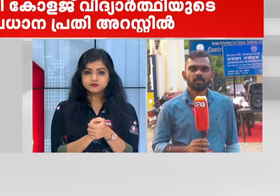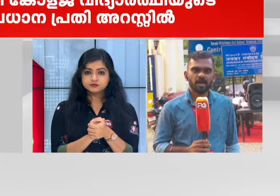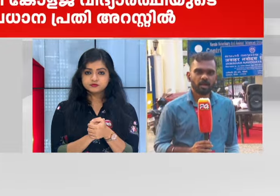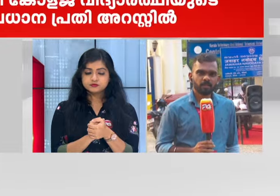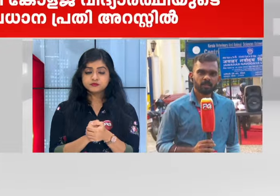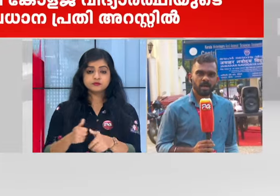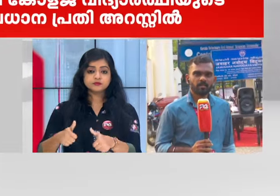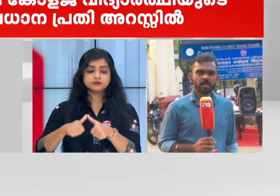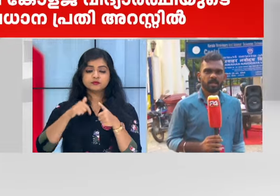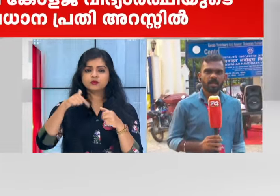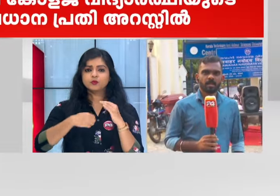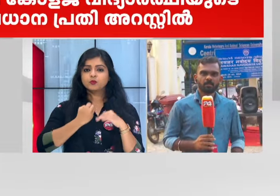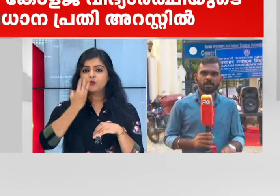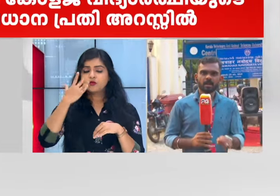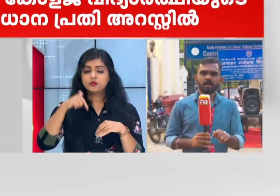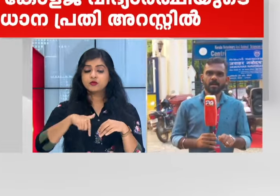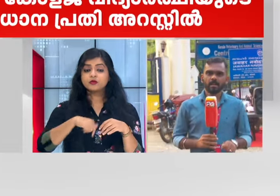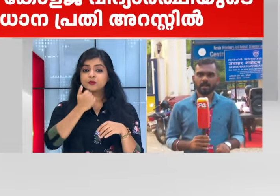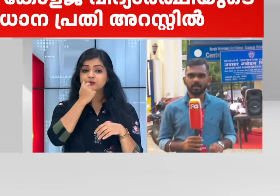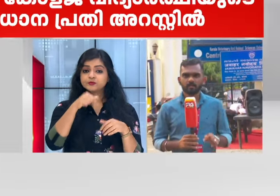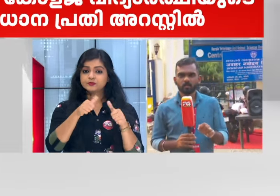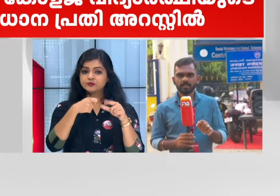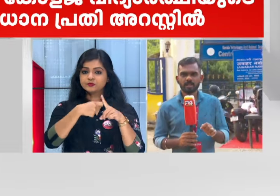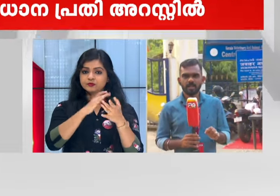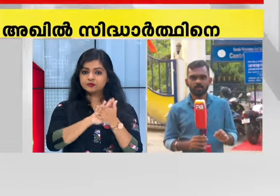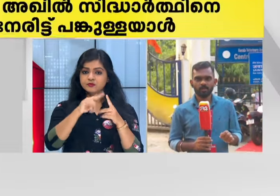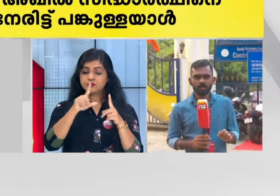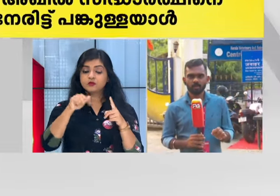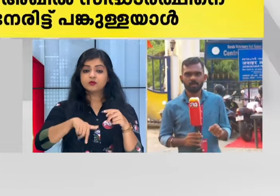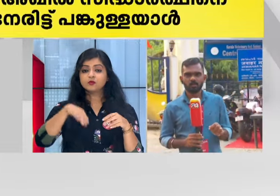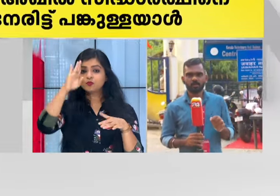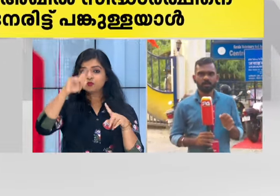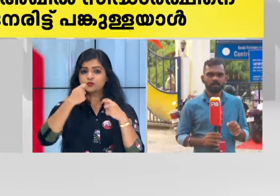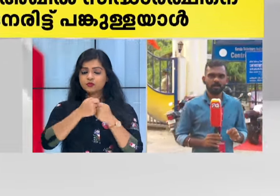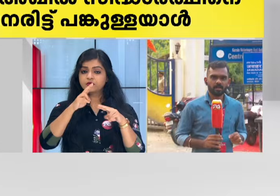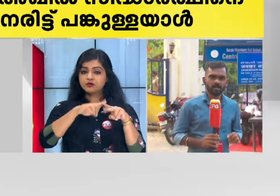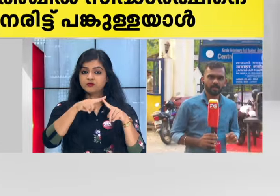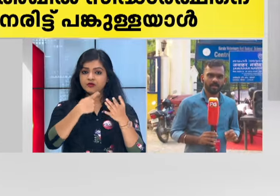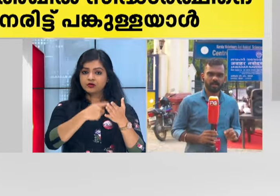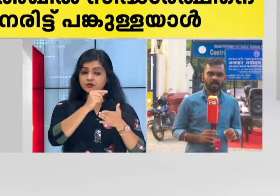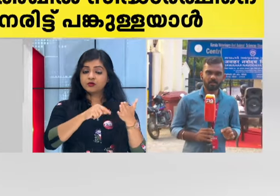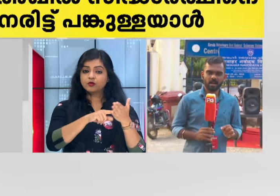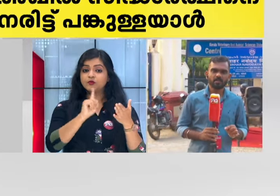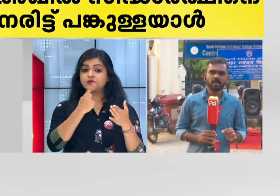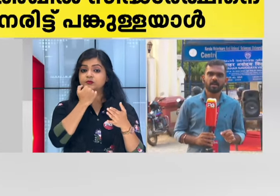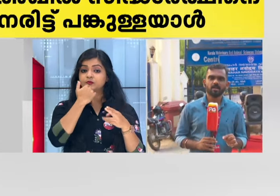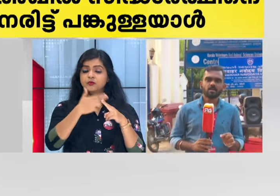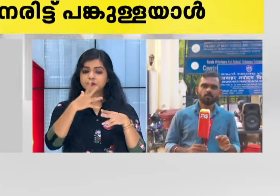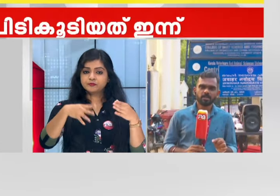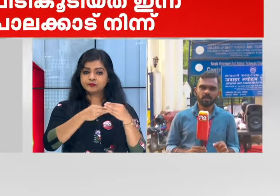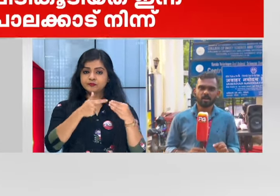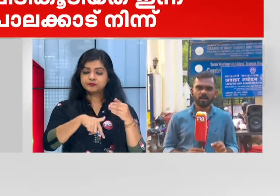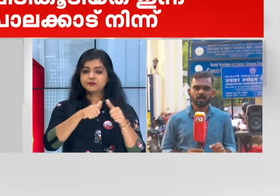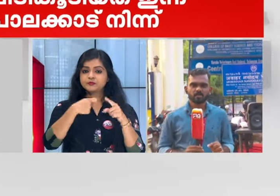പ്രവിത, ഇന്ന് രാവിലെയാണ് ഈ പ്രതിയെ അഖിലിനെ, പോലീസിൻ്റെ FIR പ്രകാരം ഒന്നാം പ്രതിയാണ് ഈ അഖിലിനെ, ഇന്ന് രാവിലെയാണ്